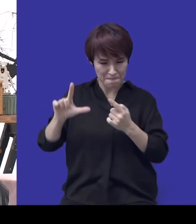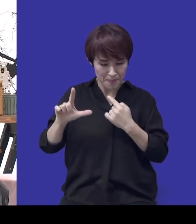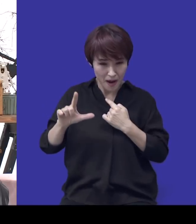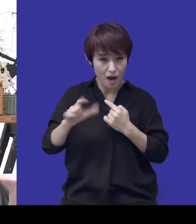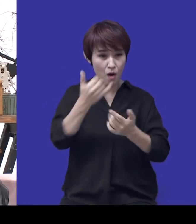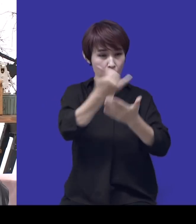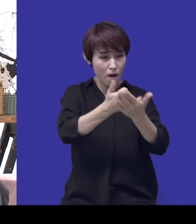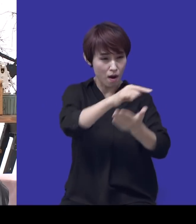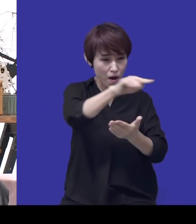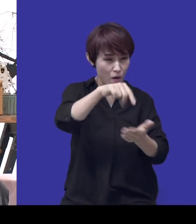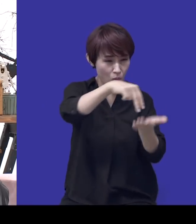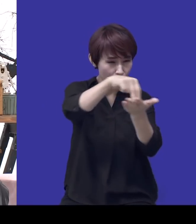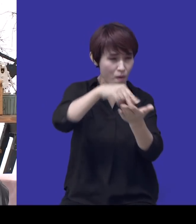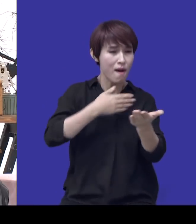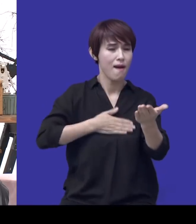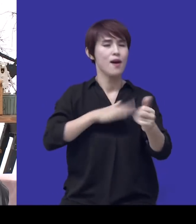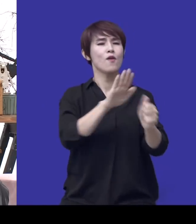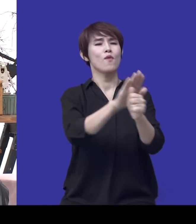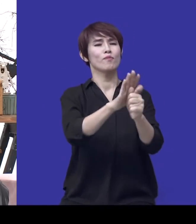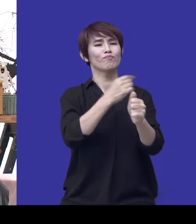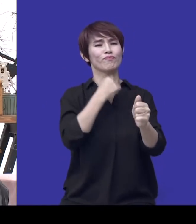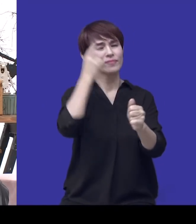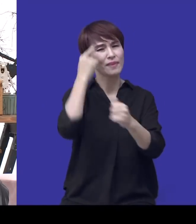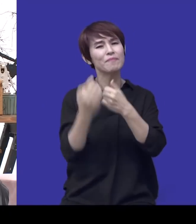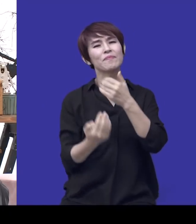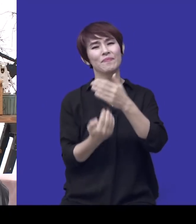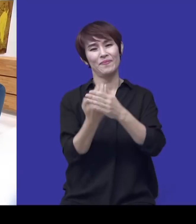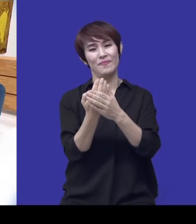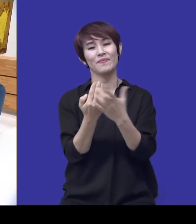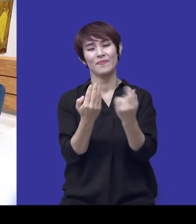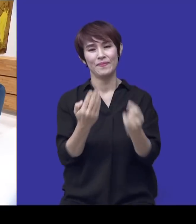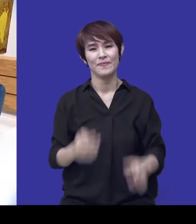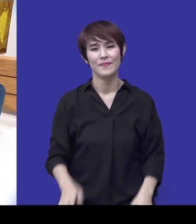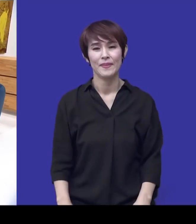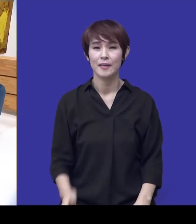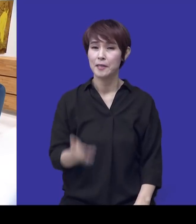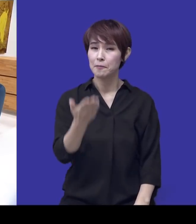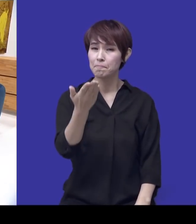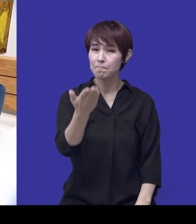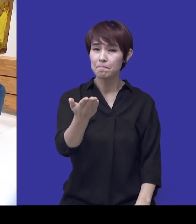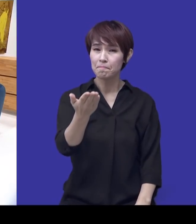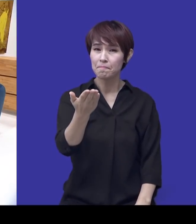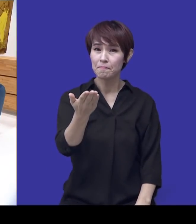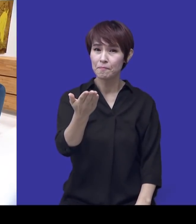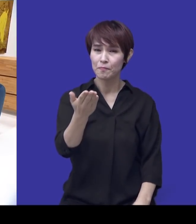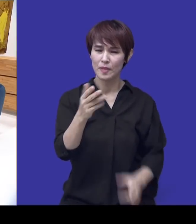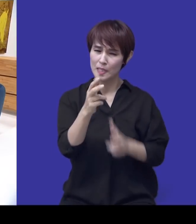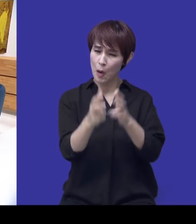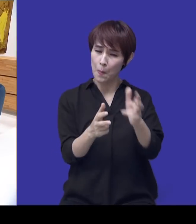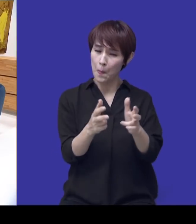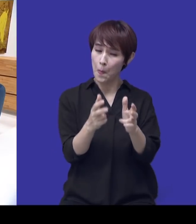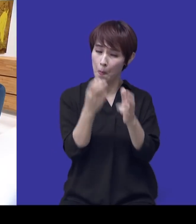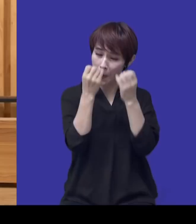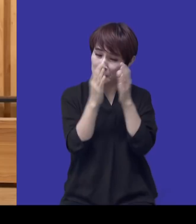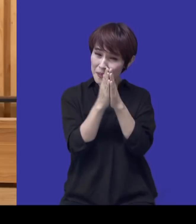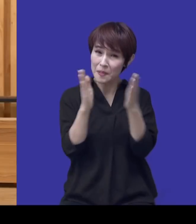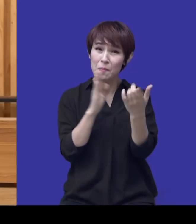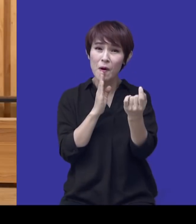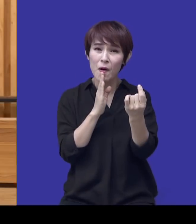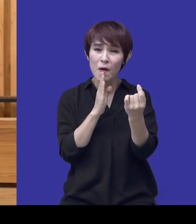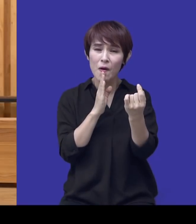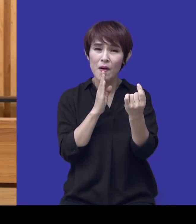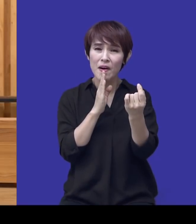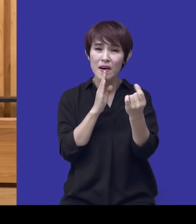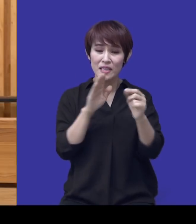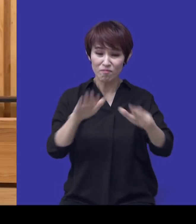외로운지를 느꼈기 때문에 그들을 돕겠다는 마음을 주셨을 것이고 네. 그래서 앞으로 아마 대표님이 사실 이제 사업하신 지 얼마 안 되셨으니까 여기서